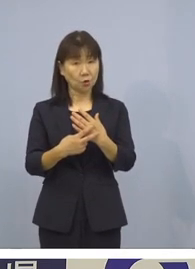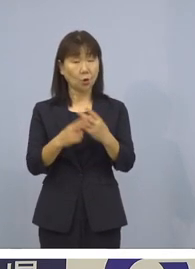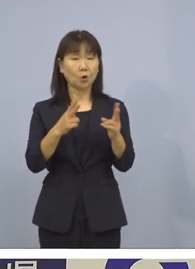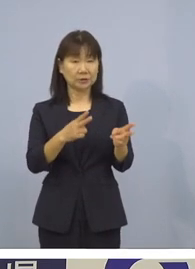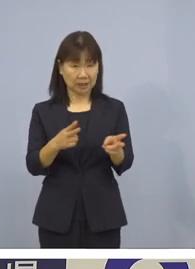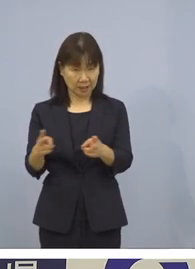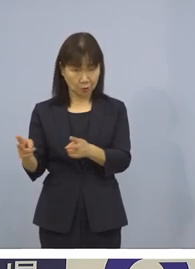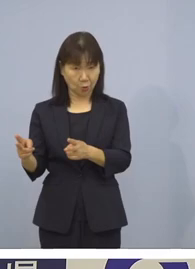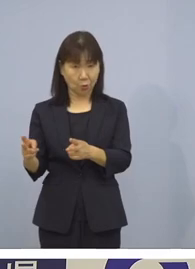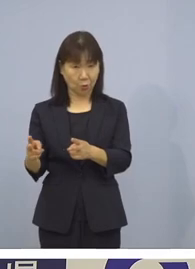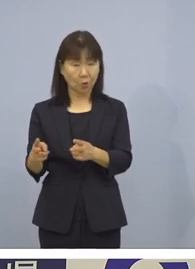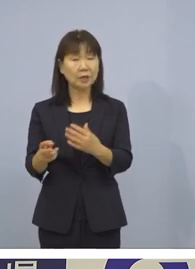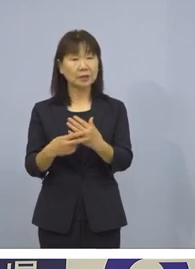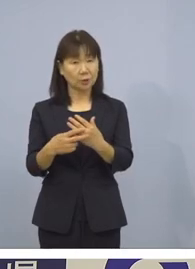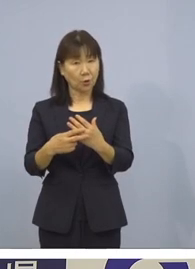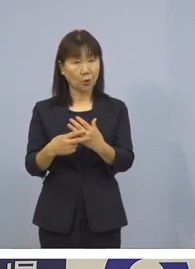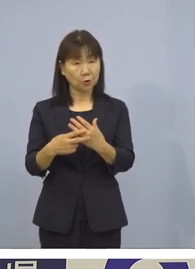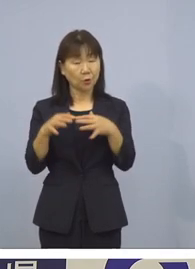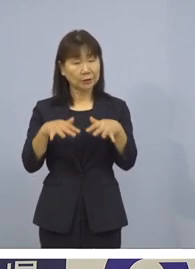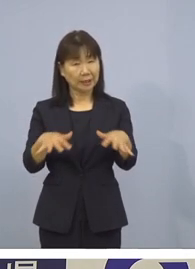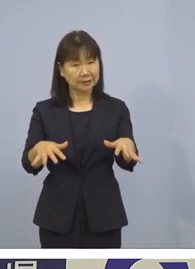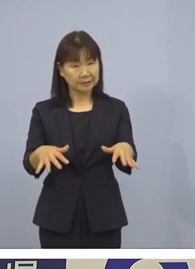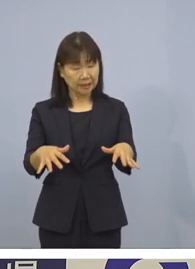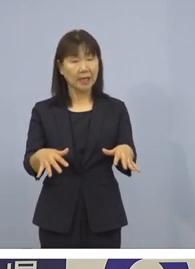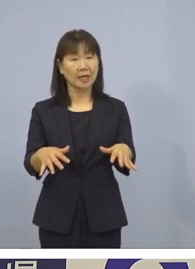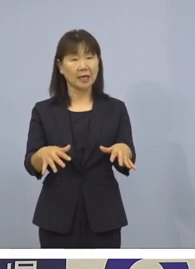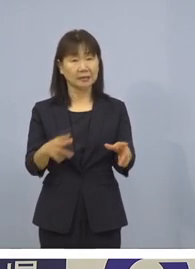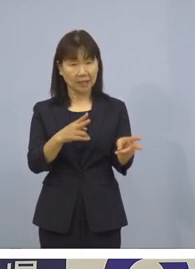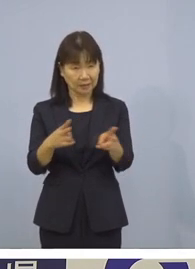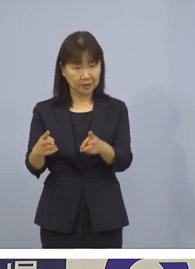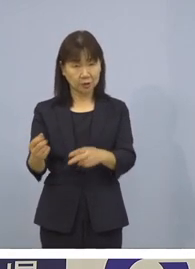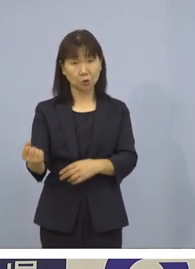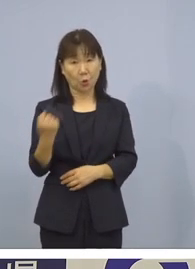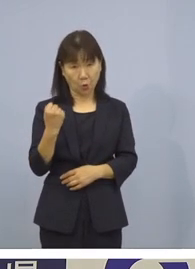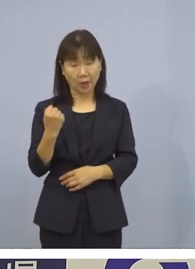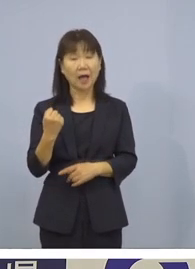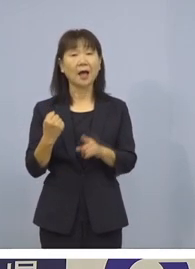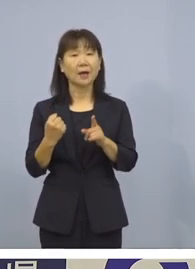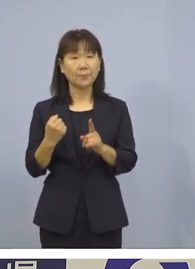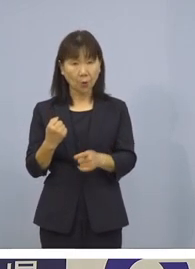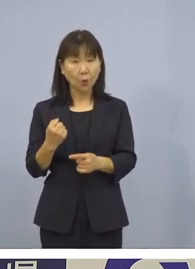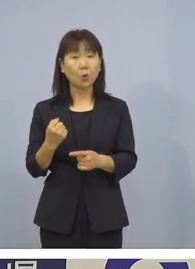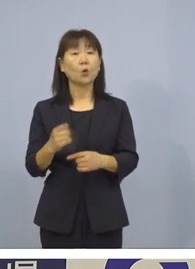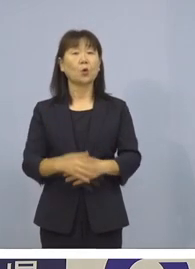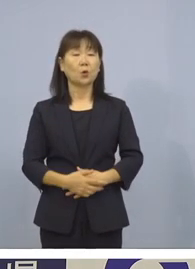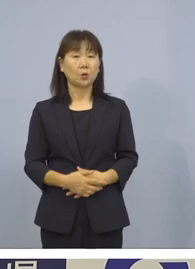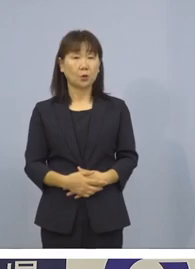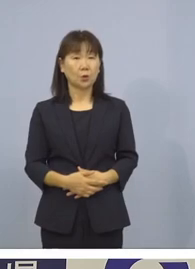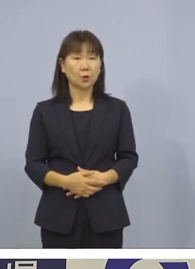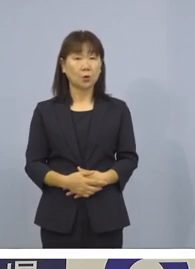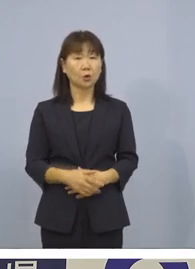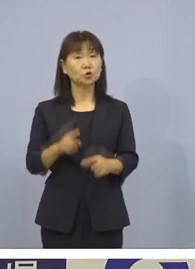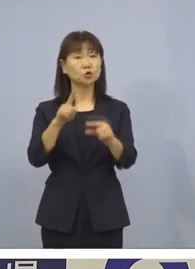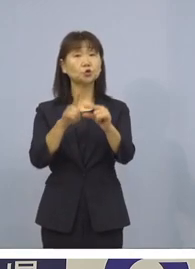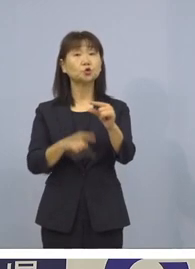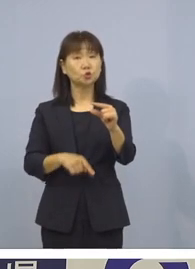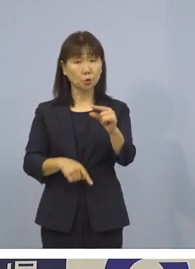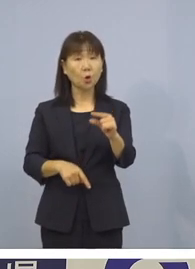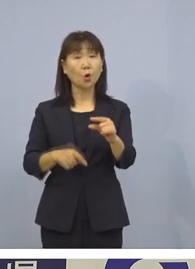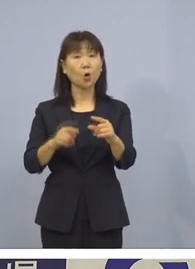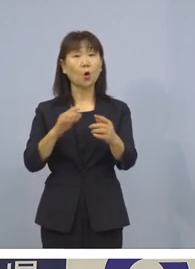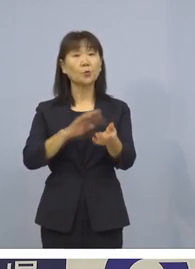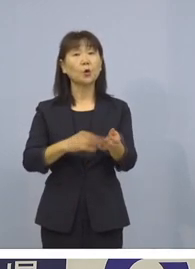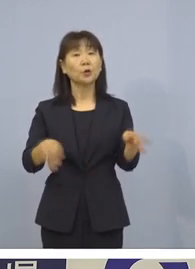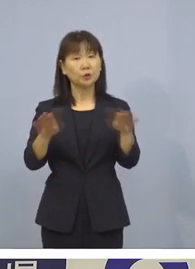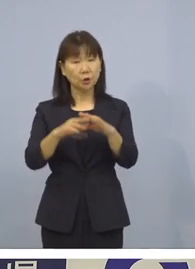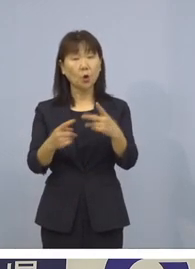療の体制整備強化、まあ、こういったこともですね、あの中央病院の機能